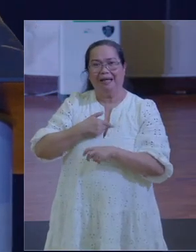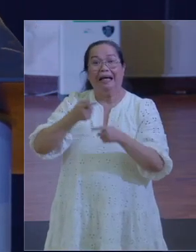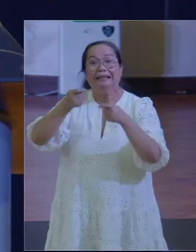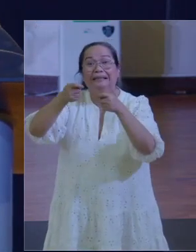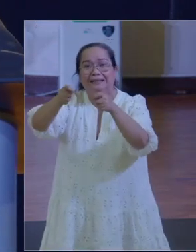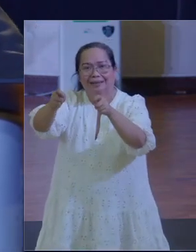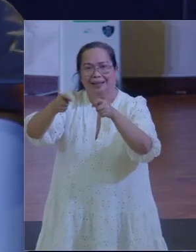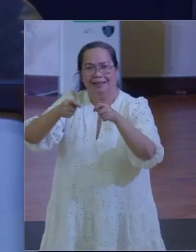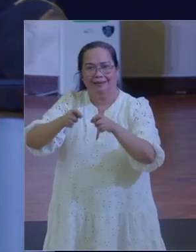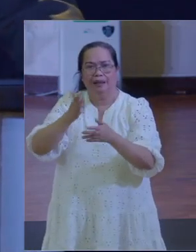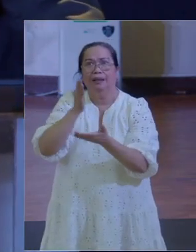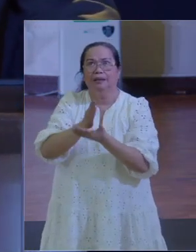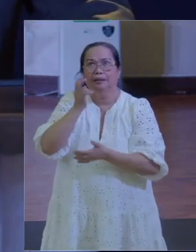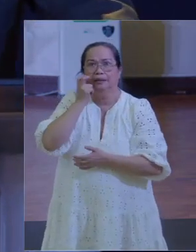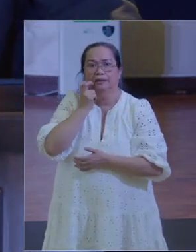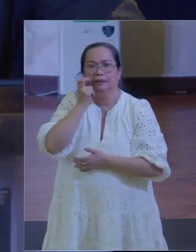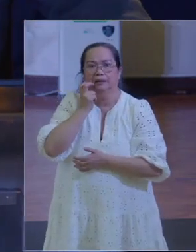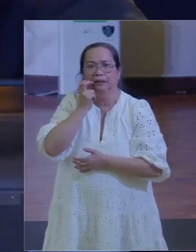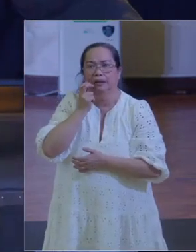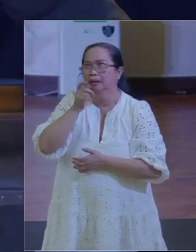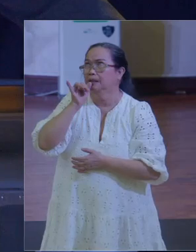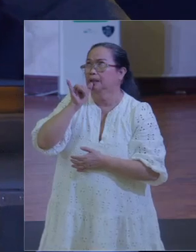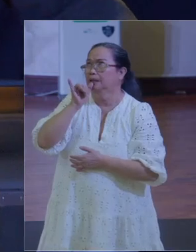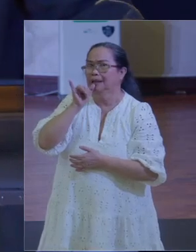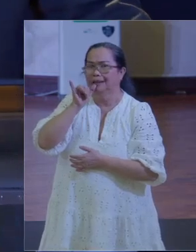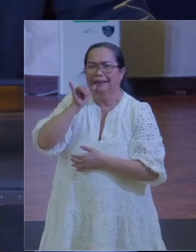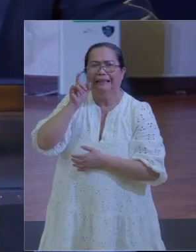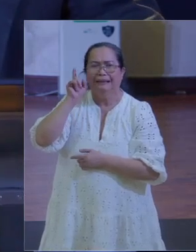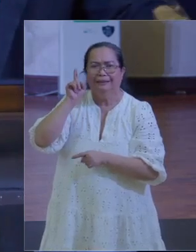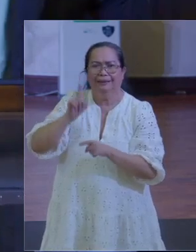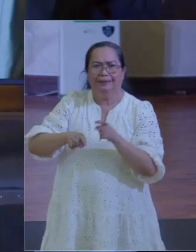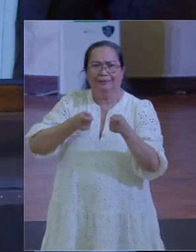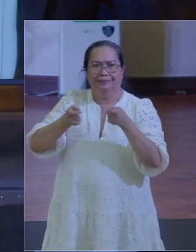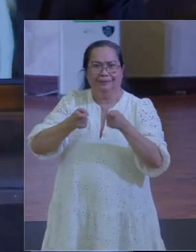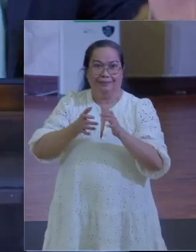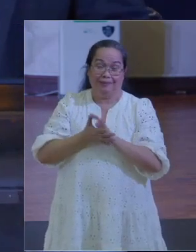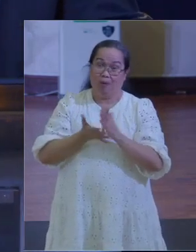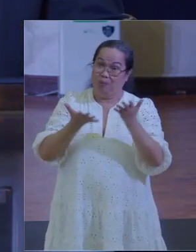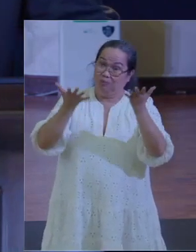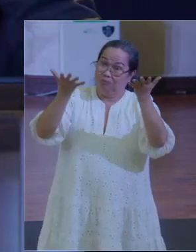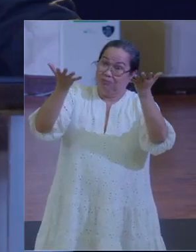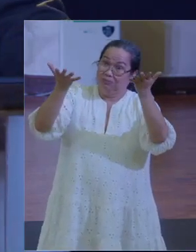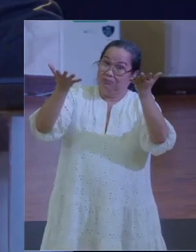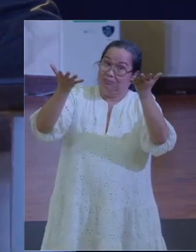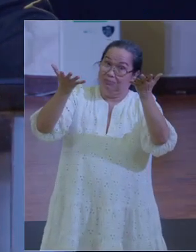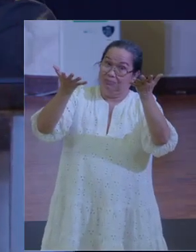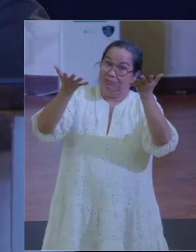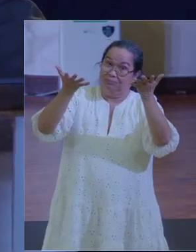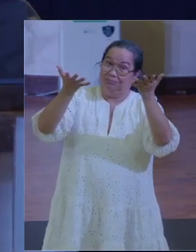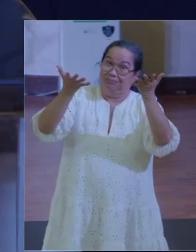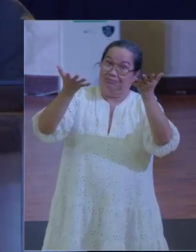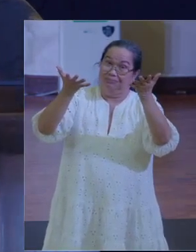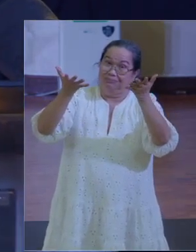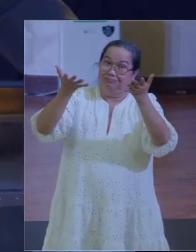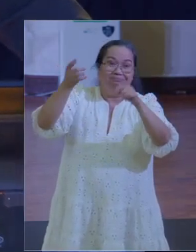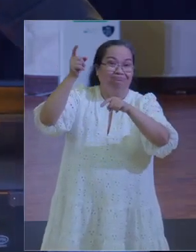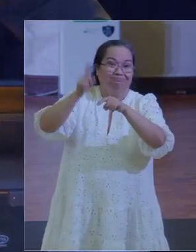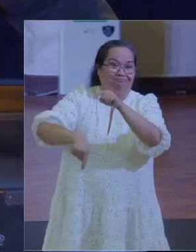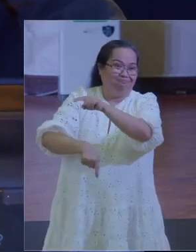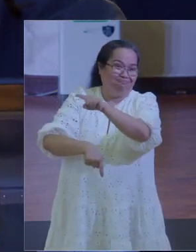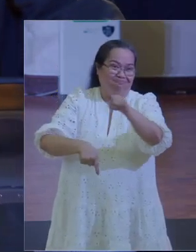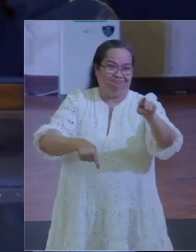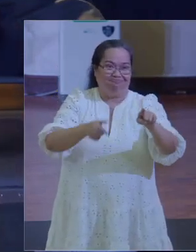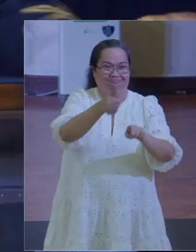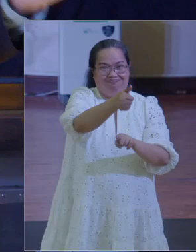Hindi mo kaya, Brad. Kaibigan. Sis. Sir, ma'am, hindi nyo kayang mabuhay